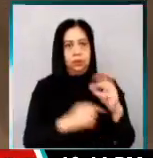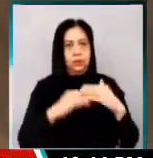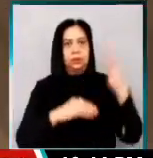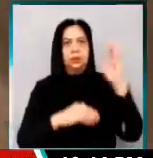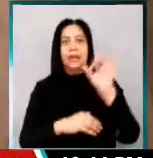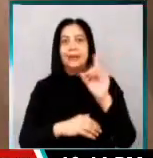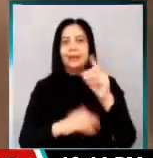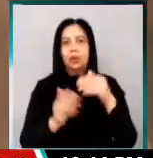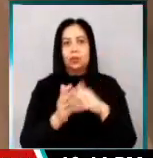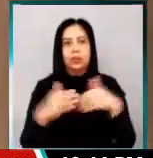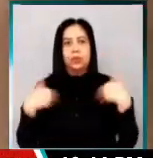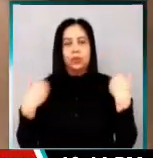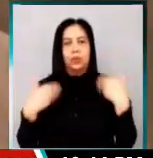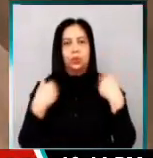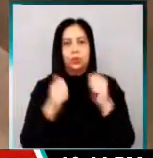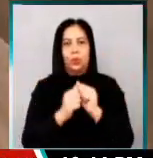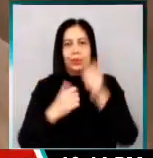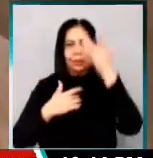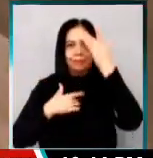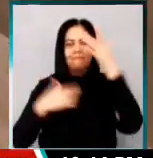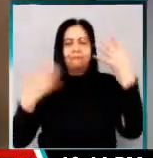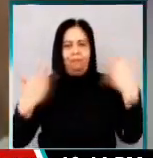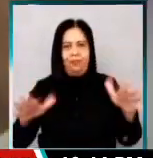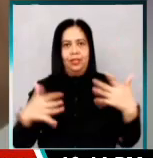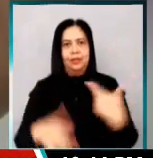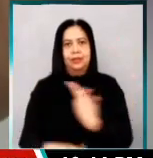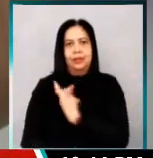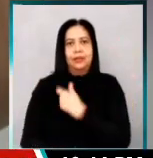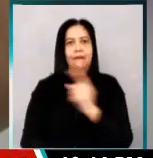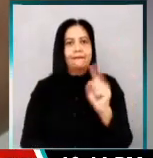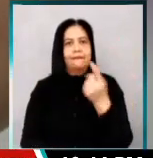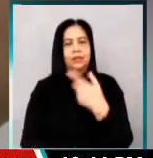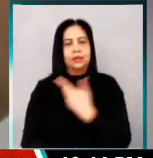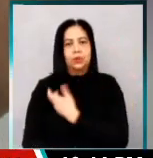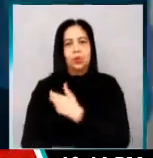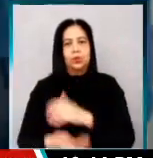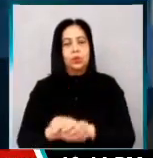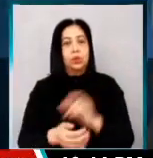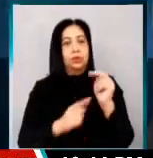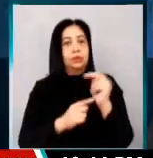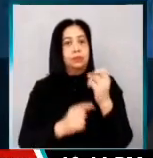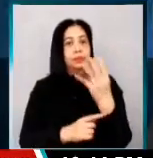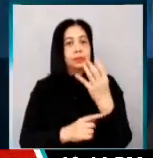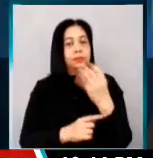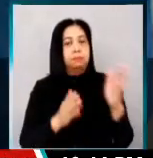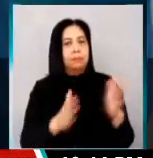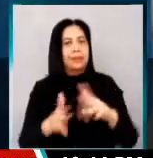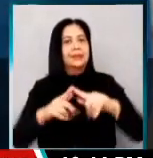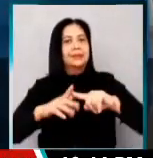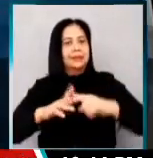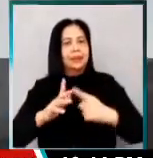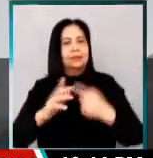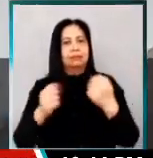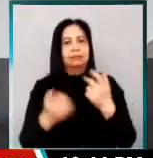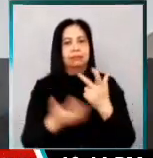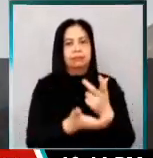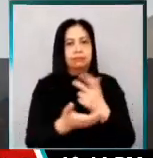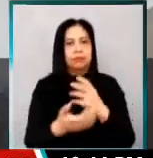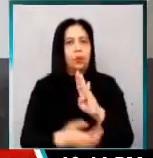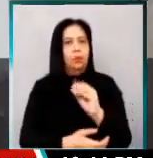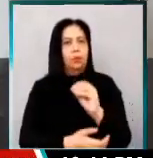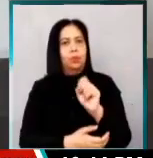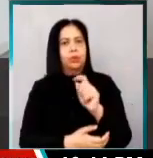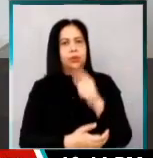kabataang may comorbidity ang nakatanggap na ng first dose. Sa November 15 naman, planong simulan ang pagtuturok ng booster shots sa mga health